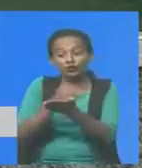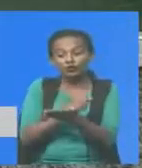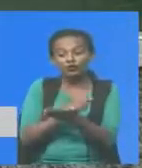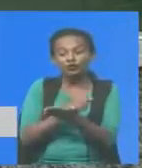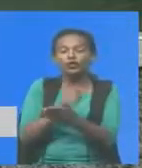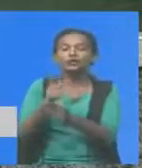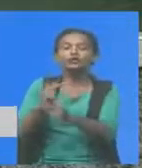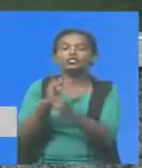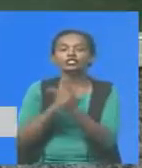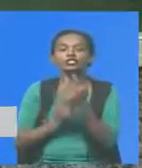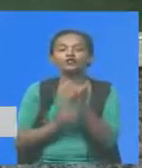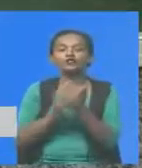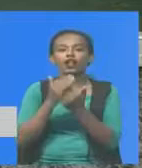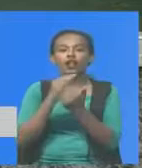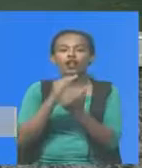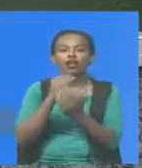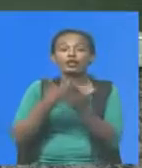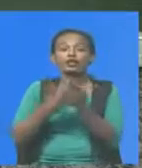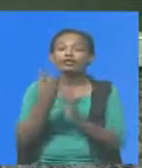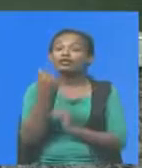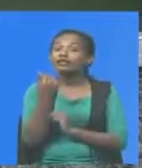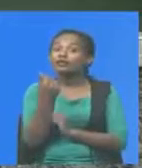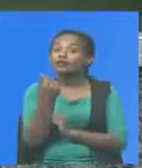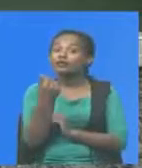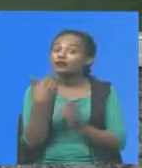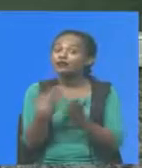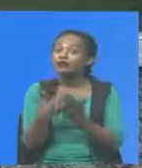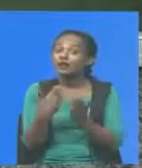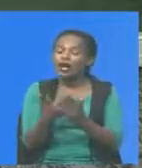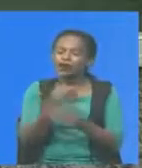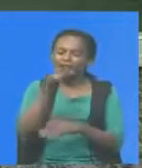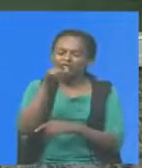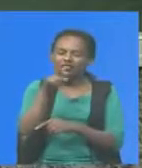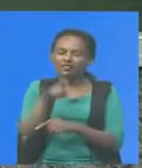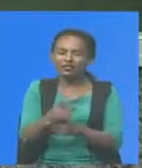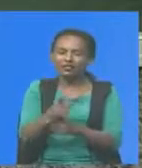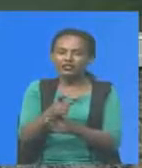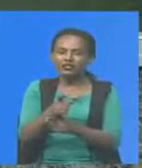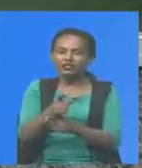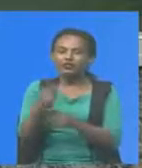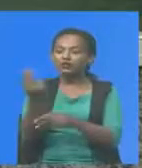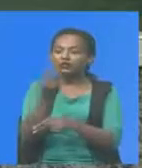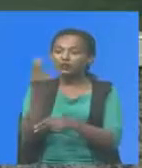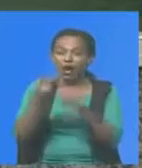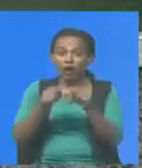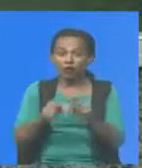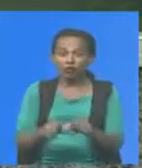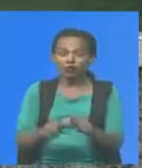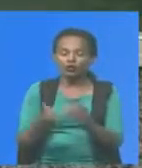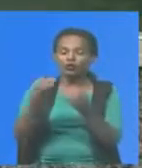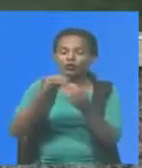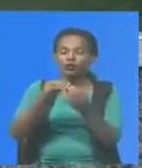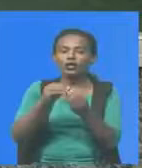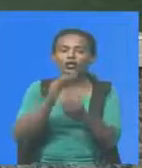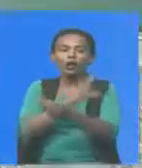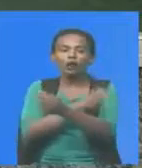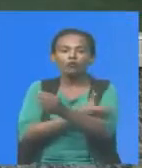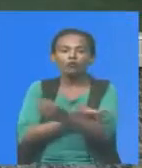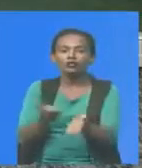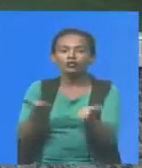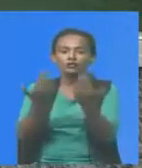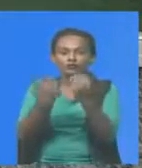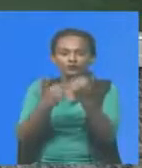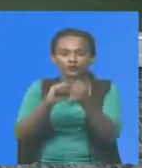ይሸፍናል። ይህንን ገንዘብ በአግባቡ ጥቅም ላይ አውሎ ወደ ተጨማሪ ካፒታልና ትርፍ በመቀየር ዕዳን